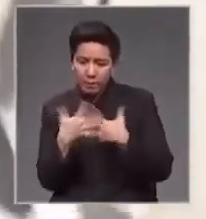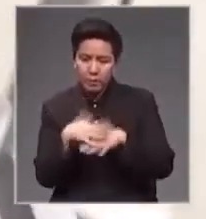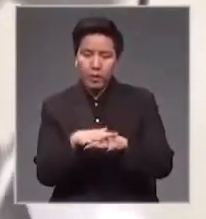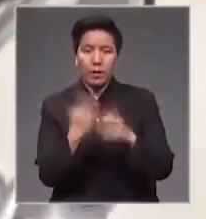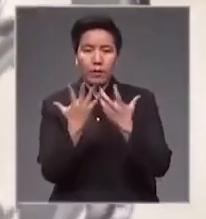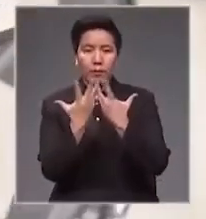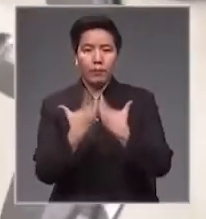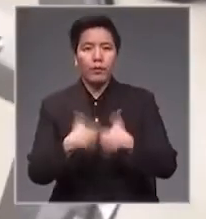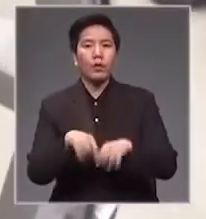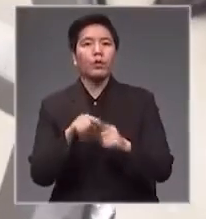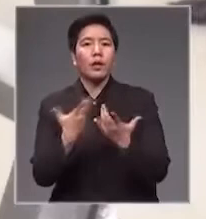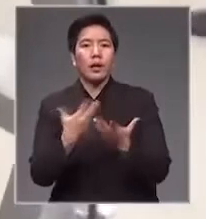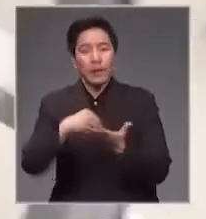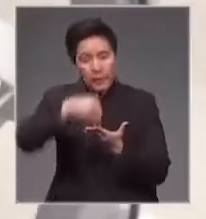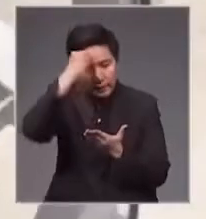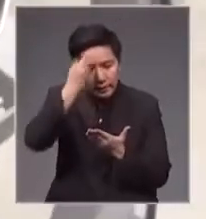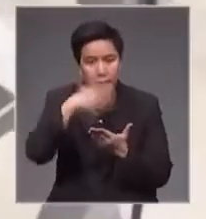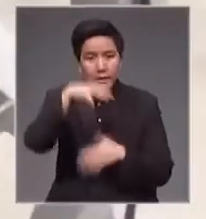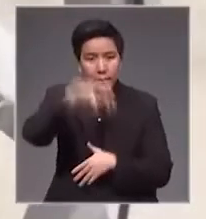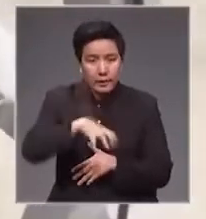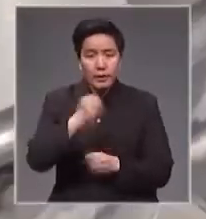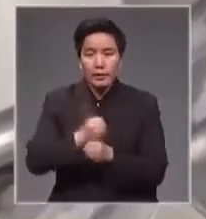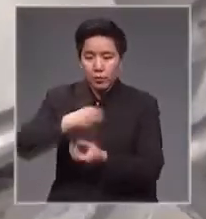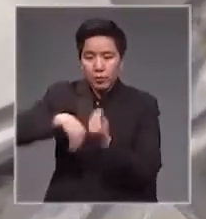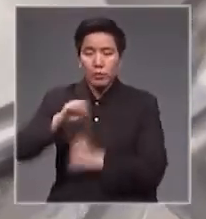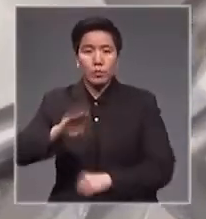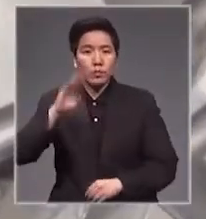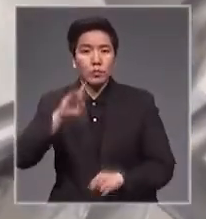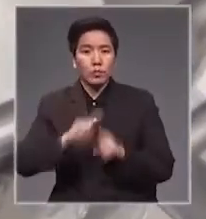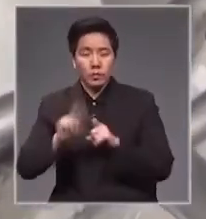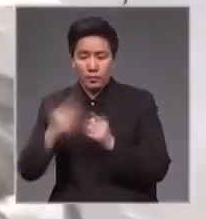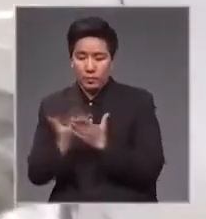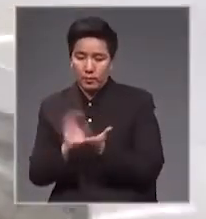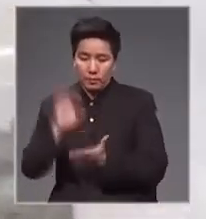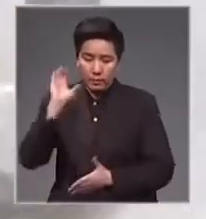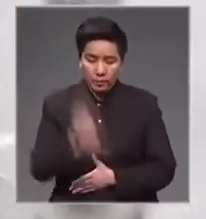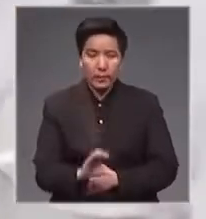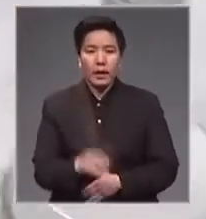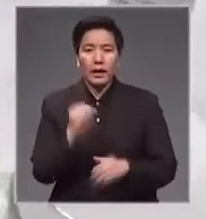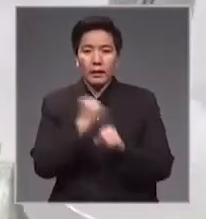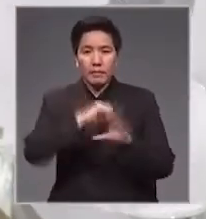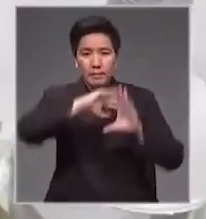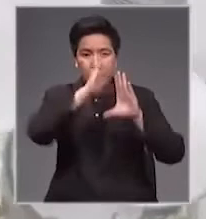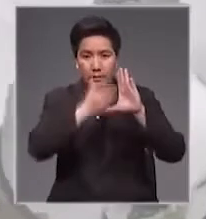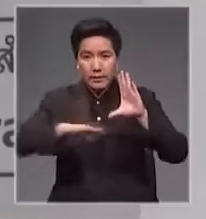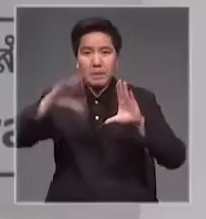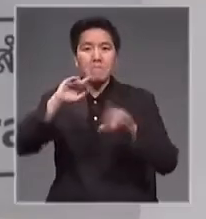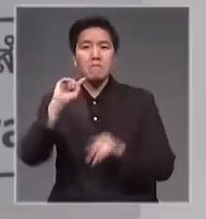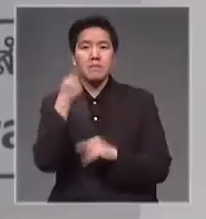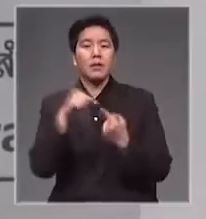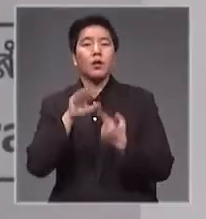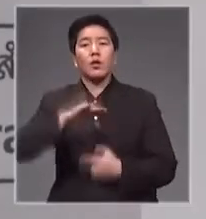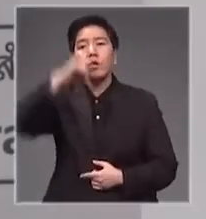สถานศึกษาภาคธุรกิจเอกชนตลอดจนการลงทุนใน 5S Curve ใหม่ของเรานะครับจะต้องมีการกำหนดมา